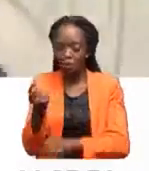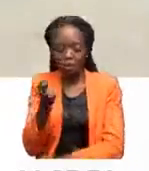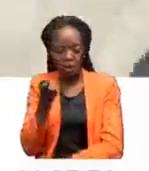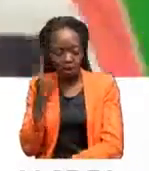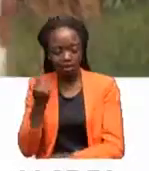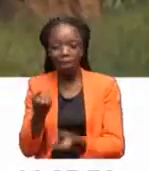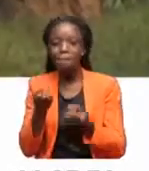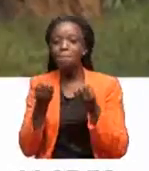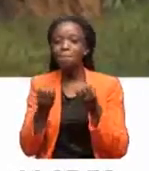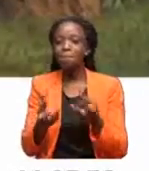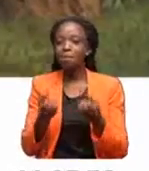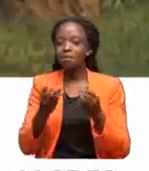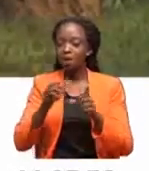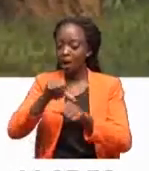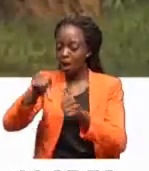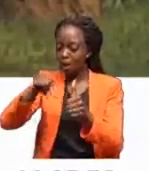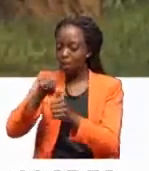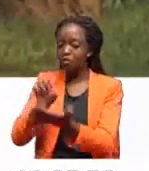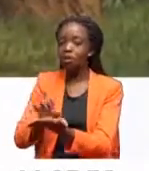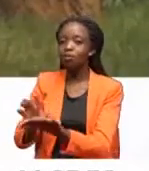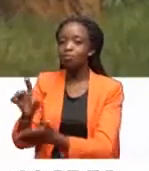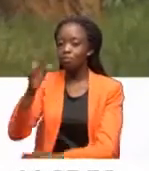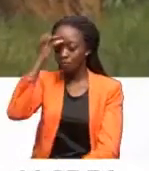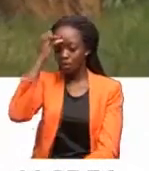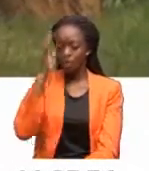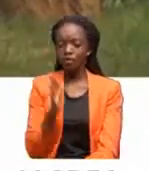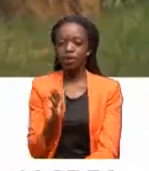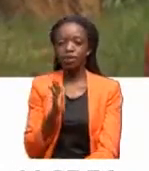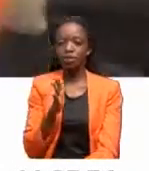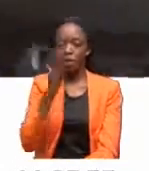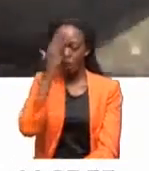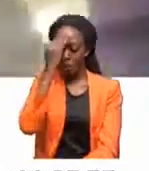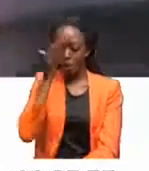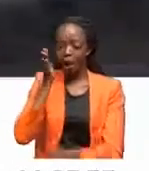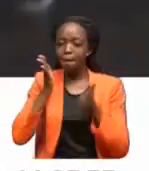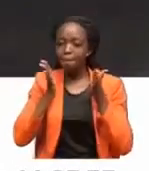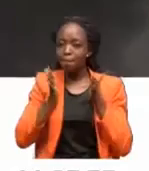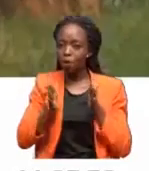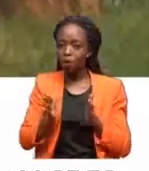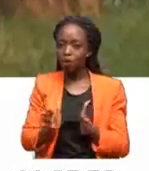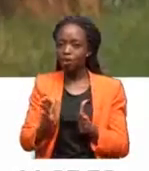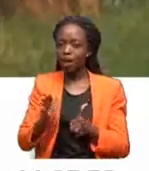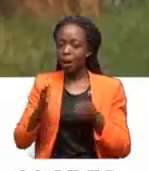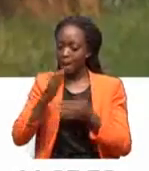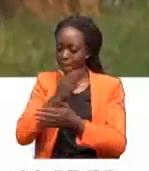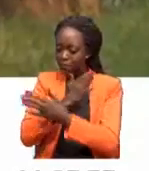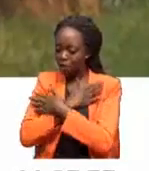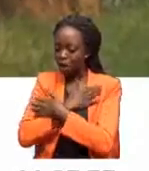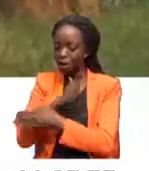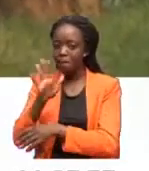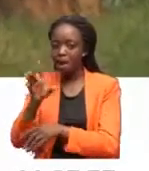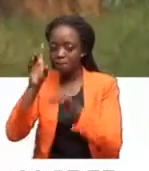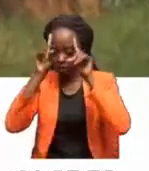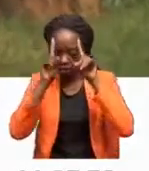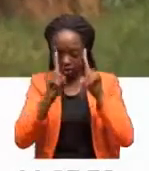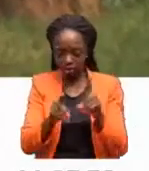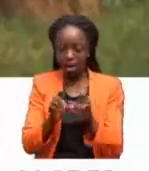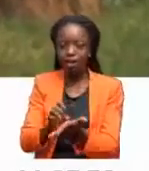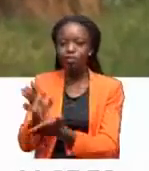mengi kuhusu impeachment ya Khaemba. Kwa nini mimi mtu wake wa ndani sana niamue akue